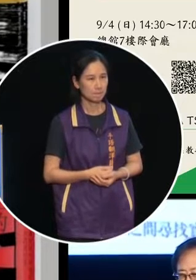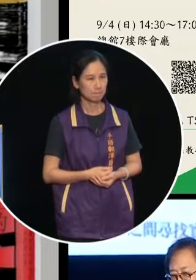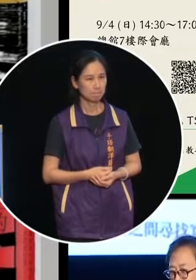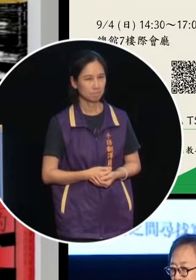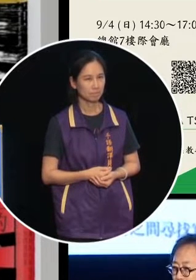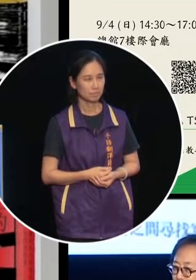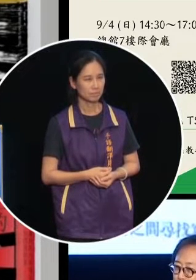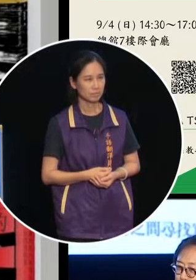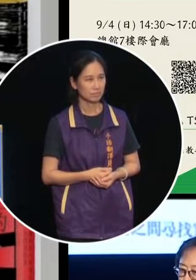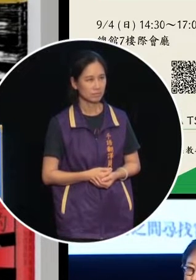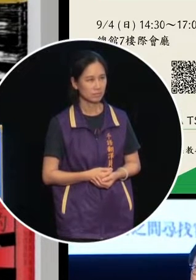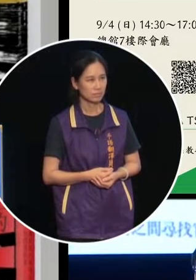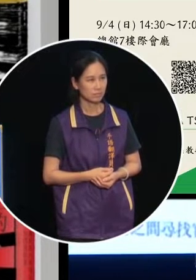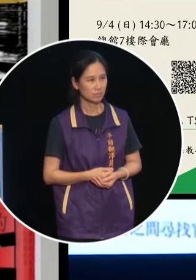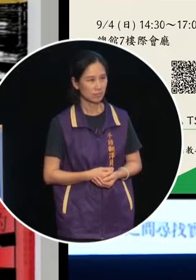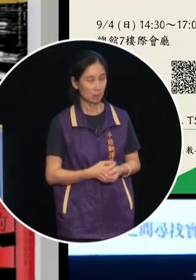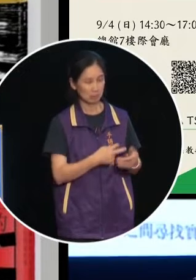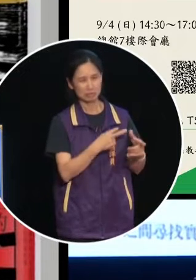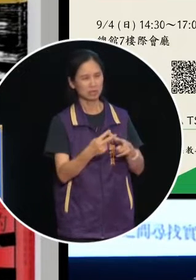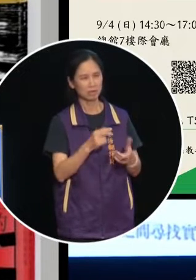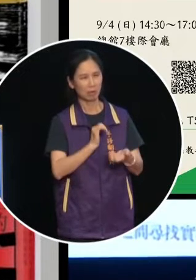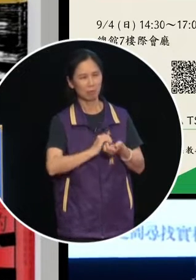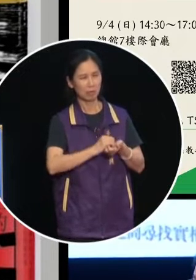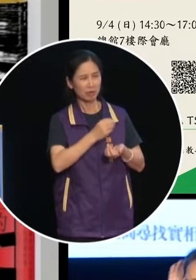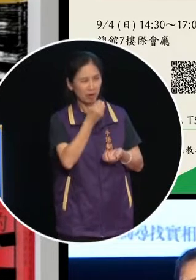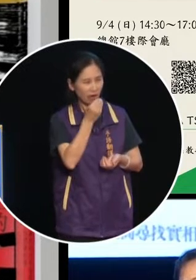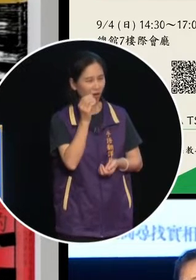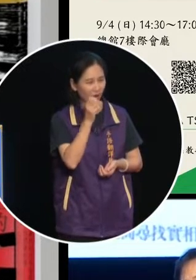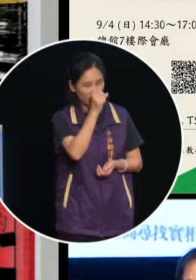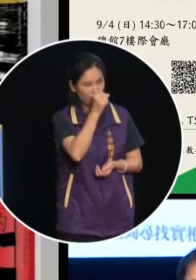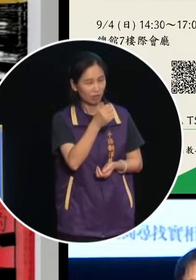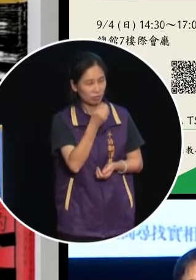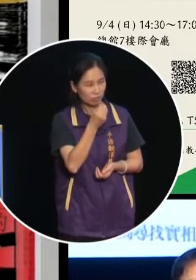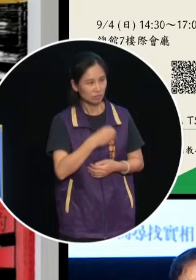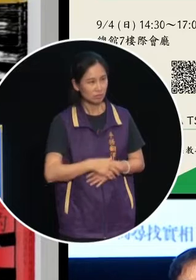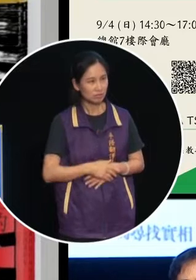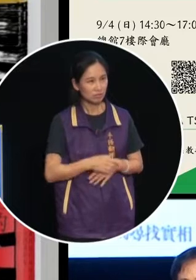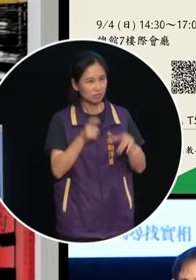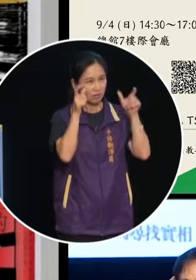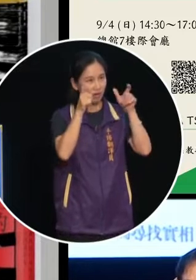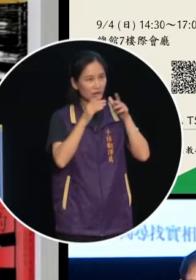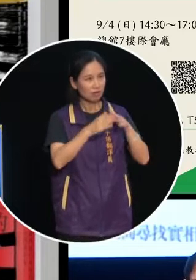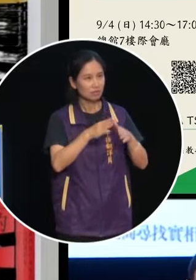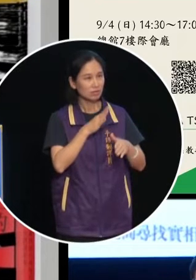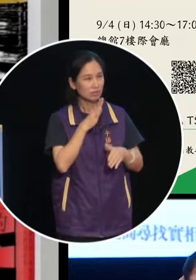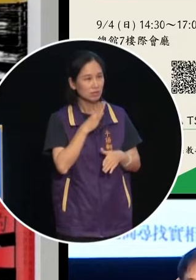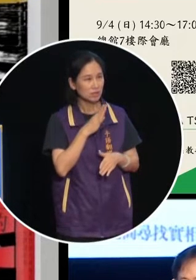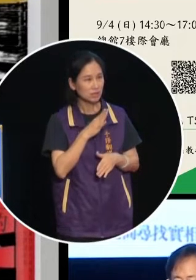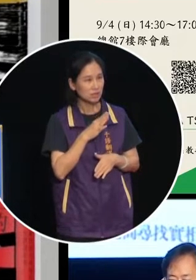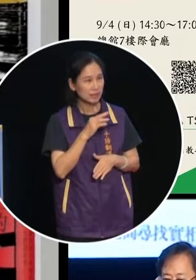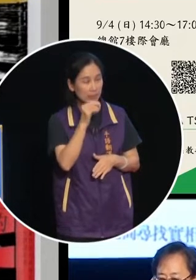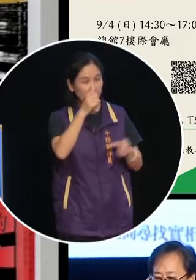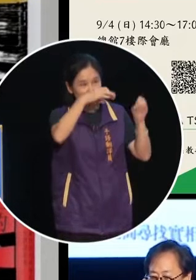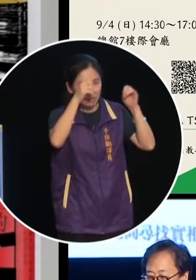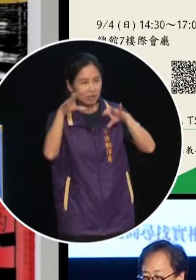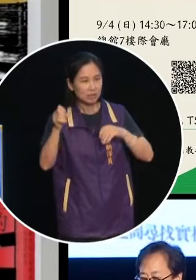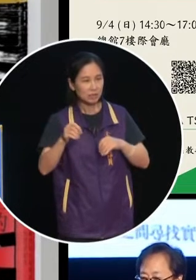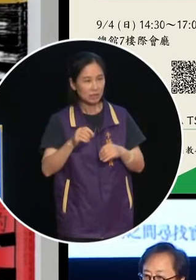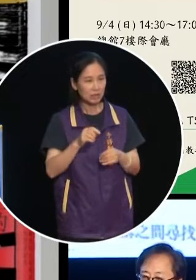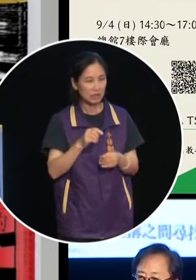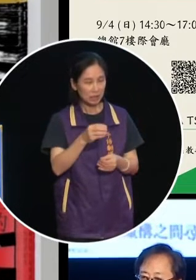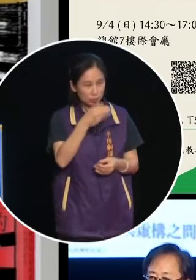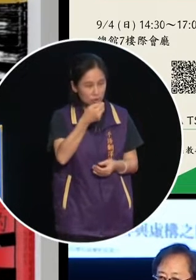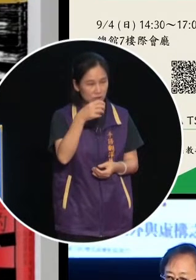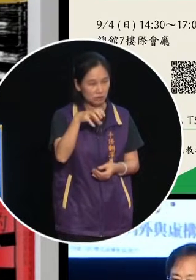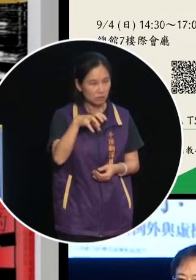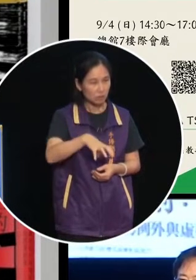因为他们介绍的东西不一定是最好吃。像，高雄的米其林最近有发表吧？那个一个寿